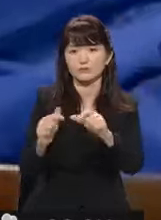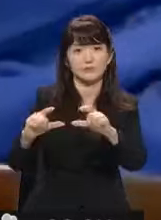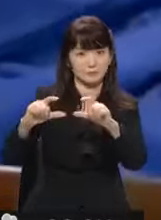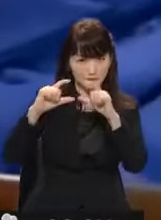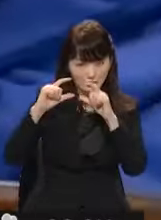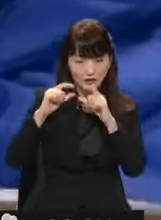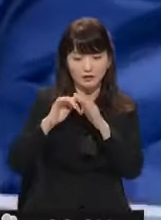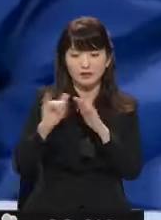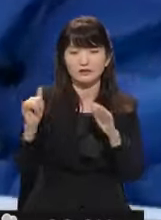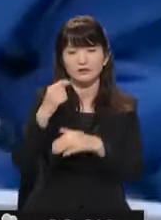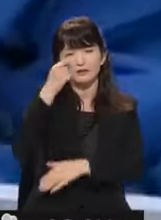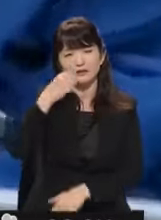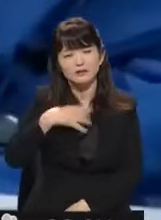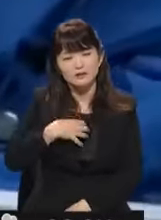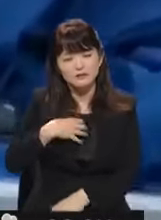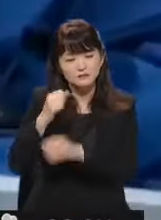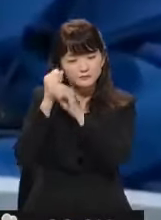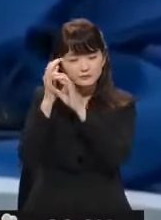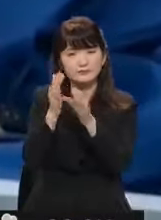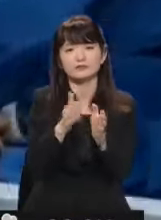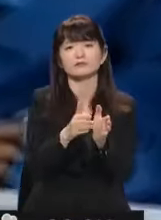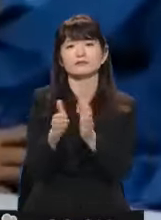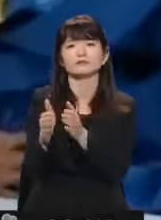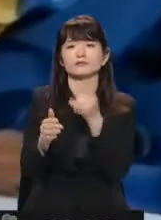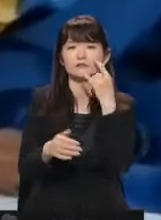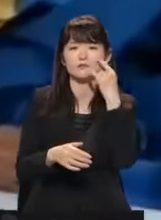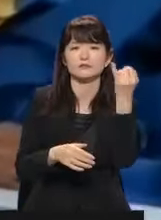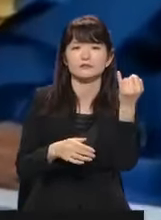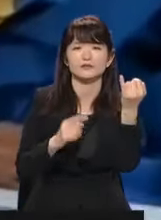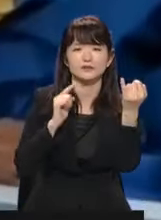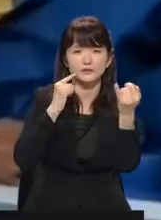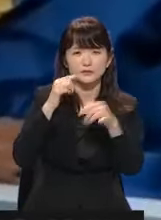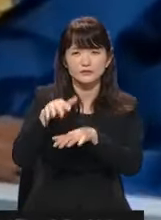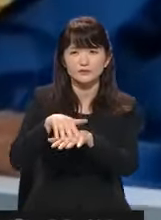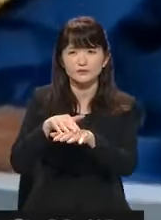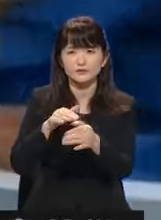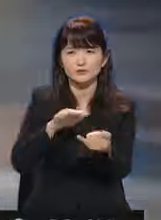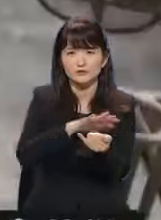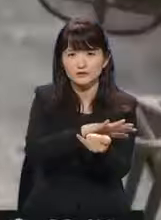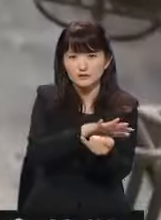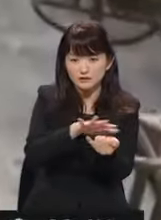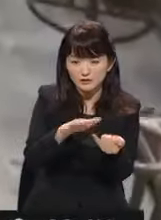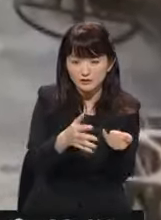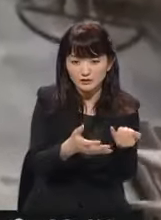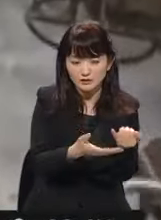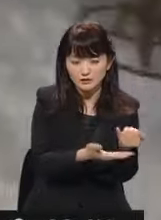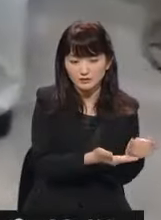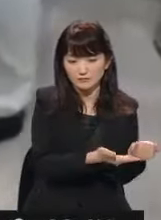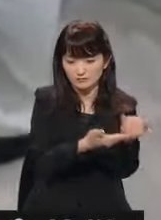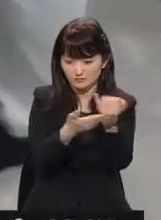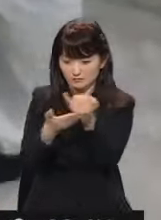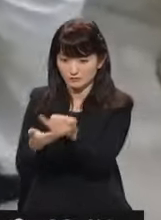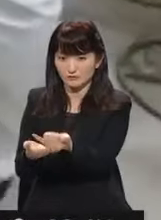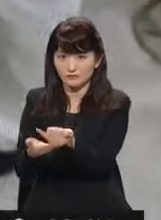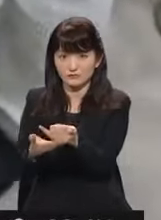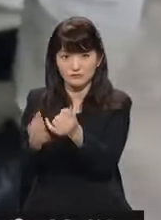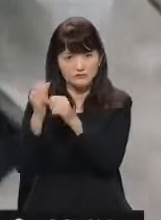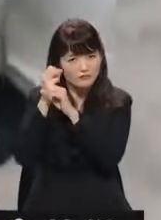빠진 가족들은 장례식을 준비했고 어머니를 고운천에 사서 관으로 옮겼는데 장례식 도중에서